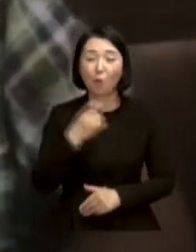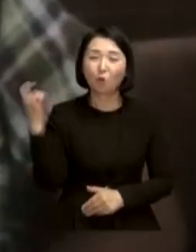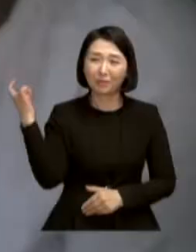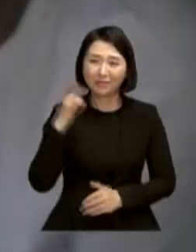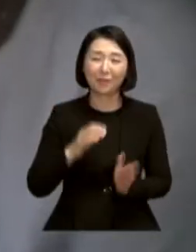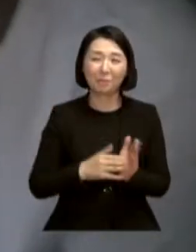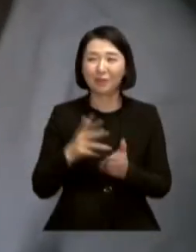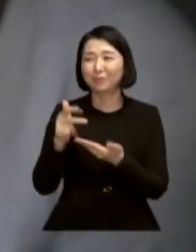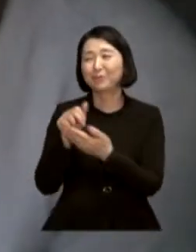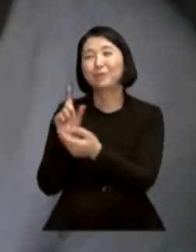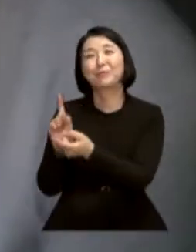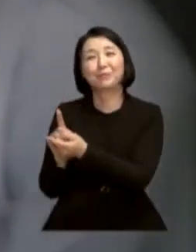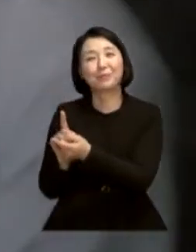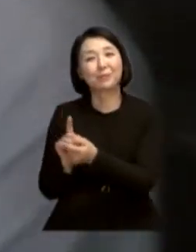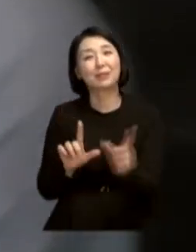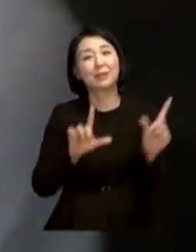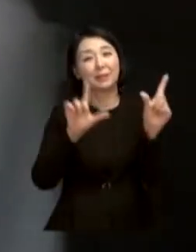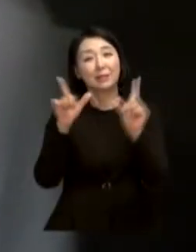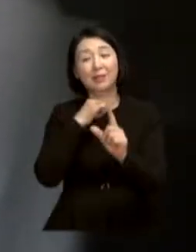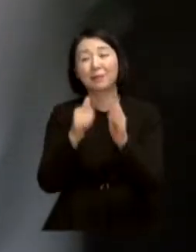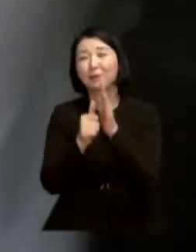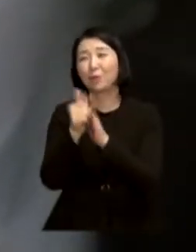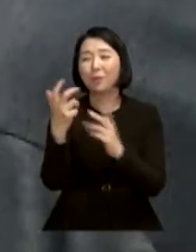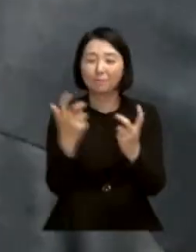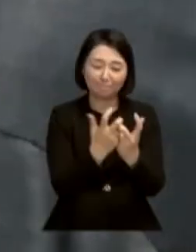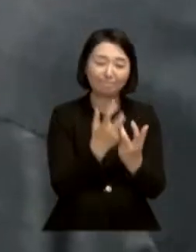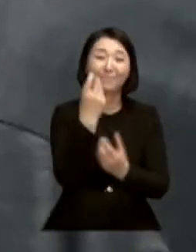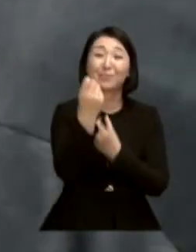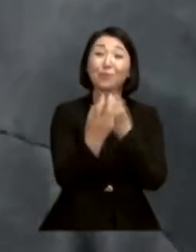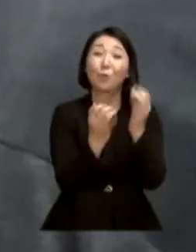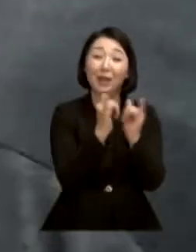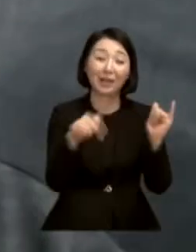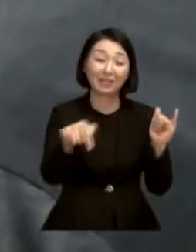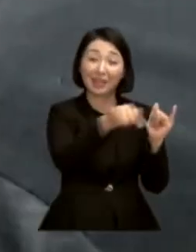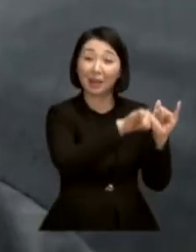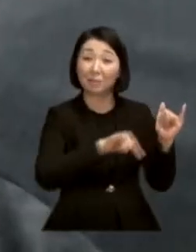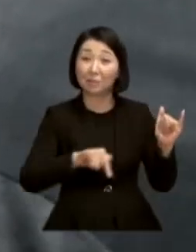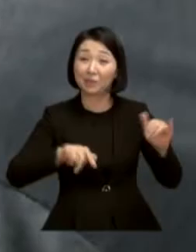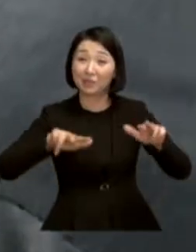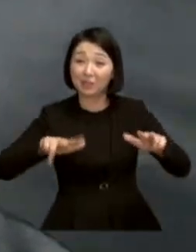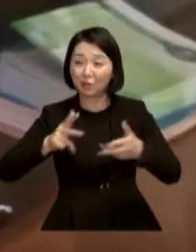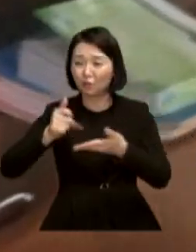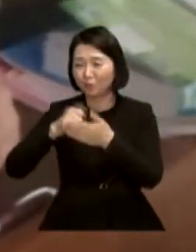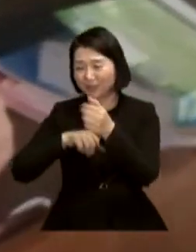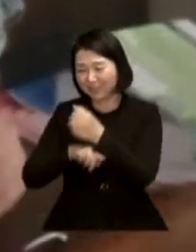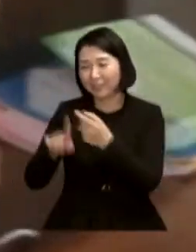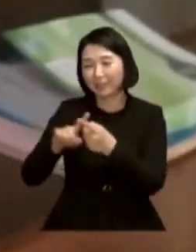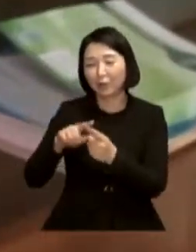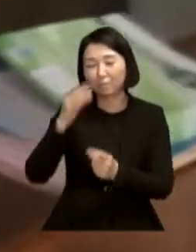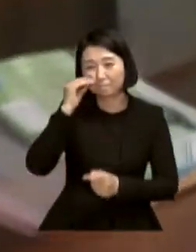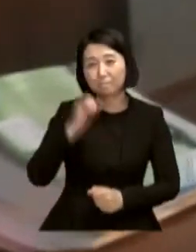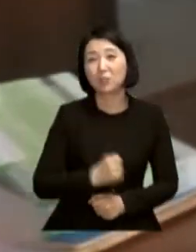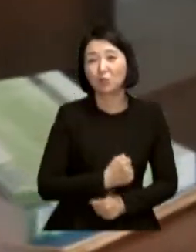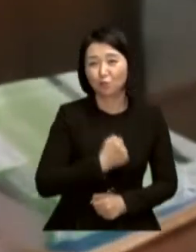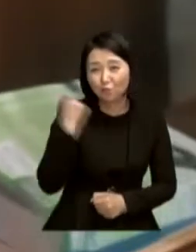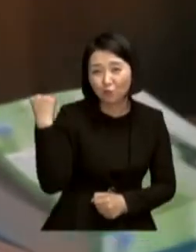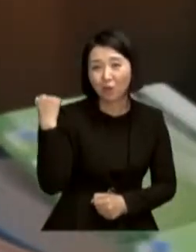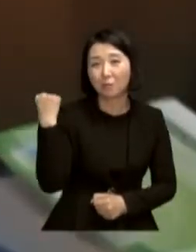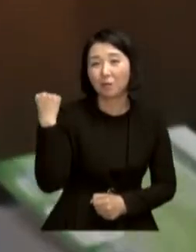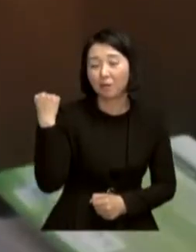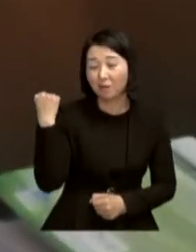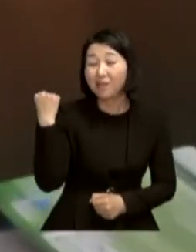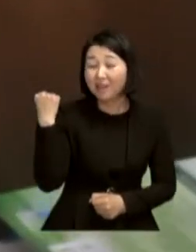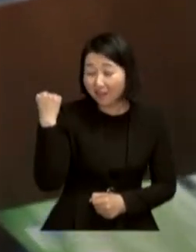복음을 들으며 주님을 만나 삶에 소망이 넘침을 고백하는 이들이 이제 주님의 뜻에 순종하는 주님의 종으로